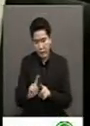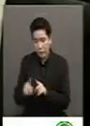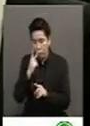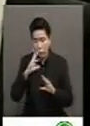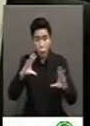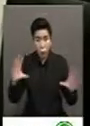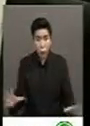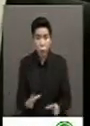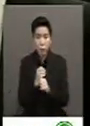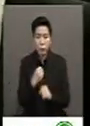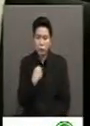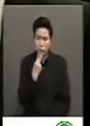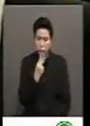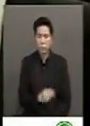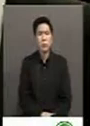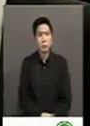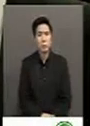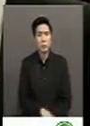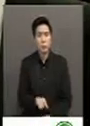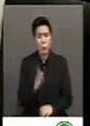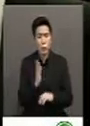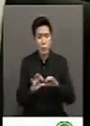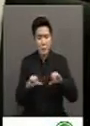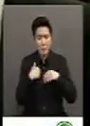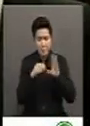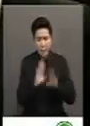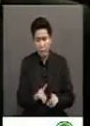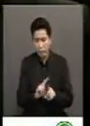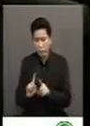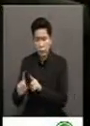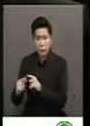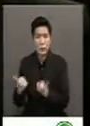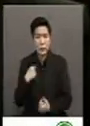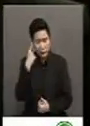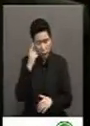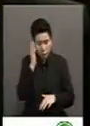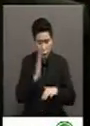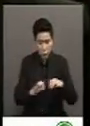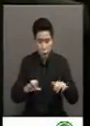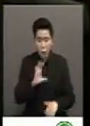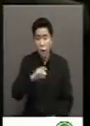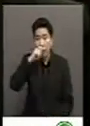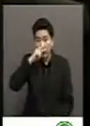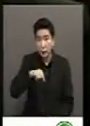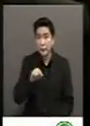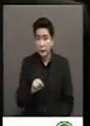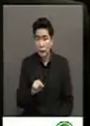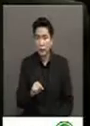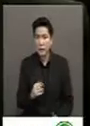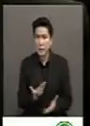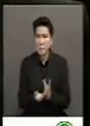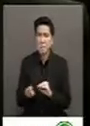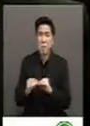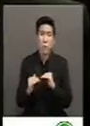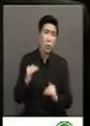รวมๆเนี่ยอาจจะมองภาพรวมๆแต่ทุเรียนมีหลายประเภทนะครับผมคิดว่าราคาทุเรียนในประเทศไทยนั้นก็ยังไม่น่าจะสูงมาก